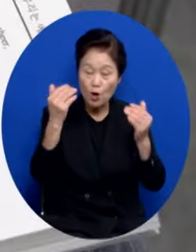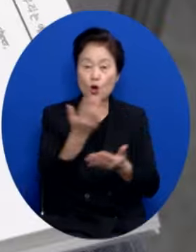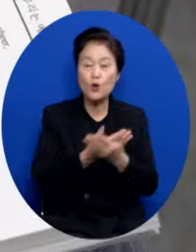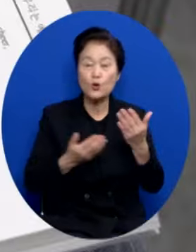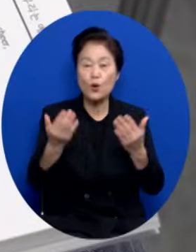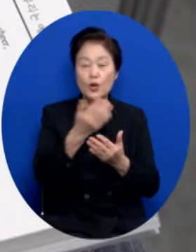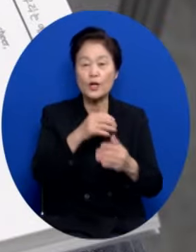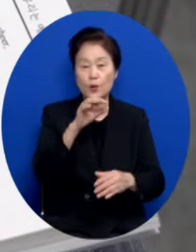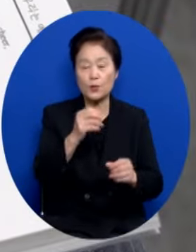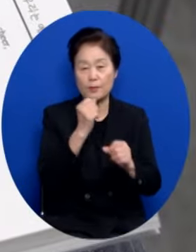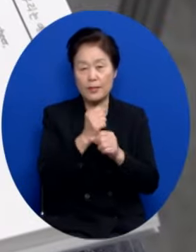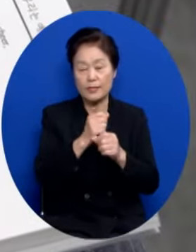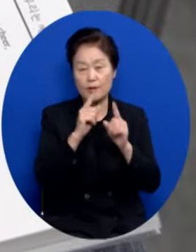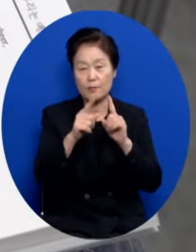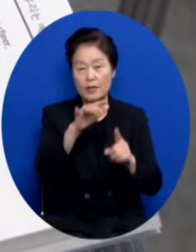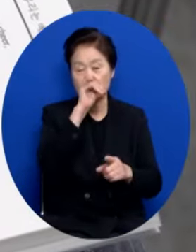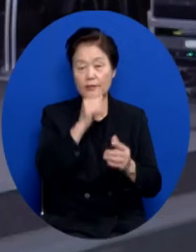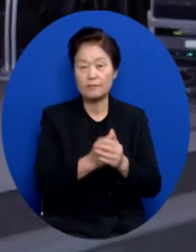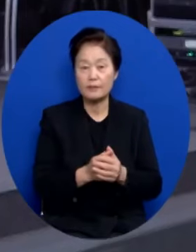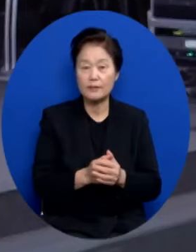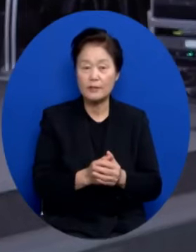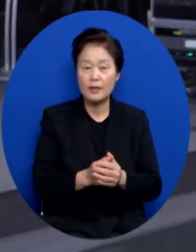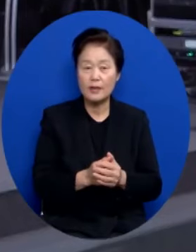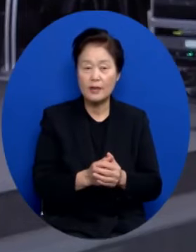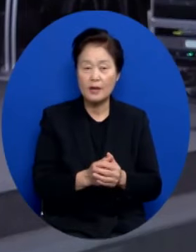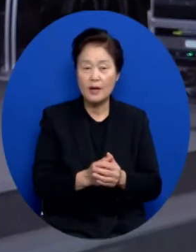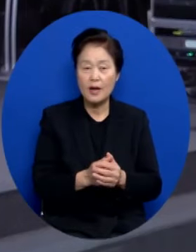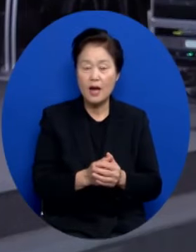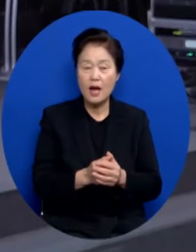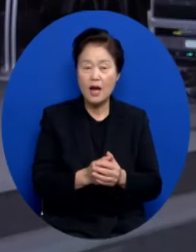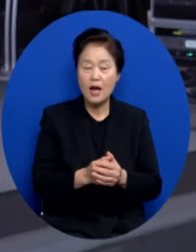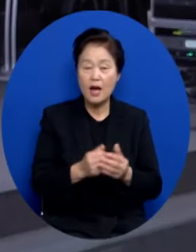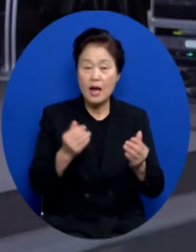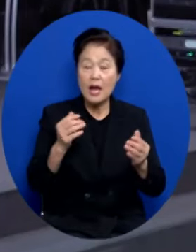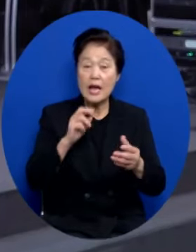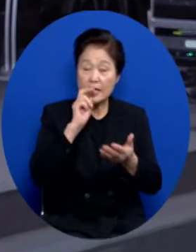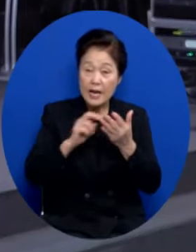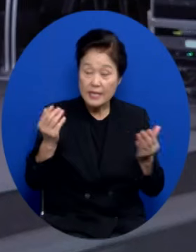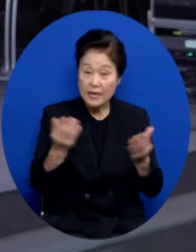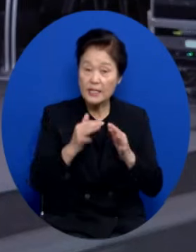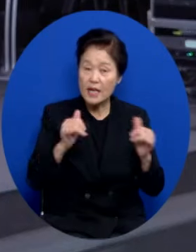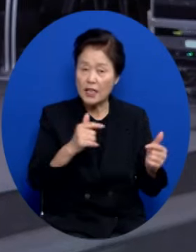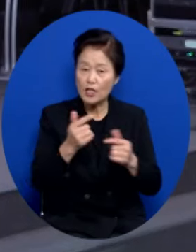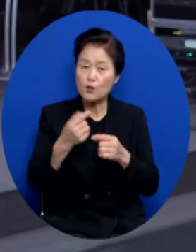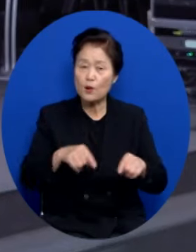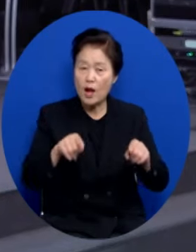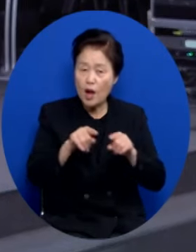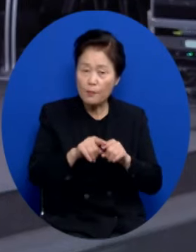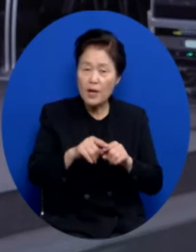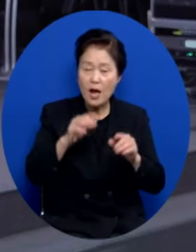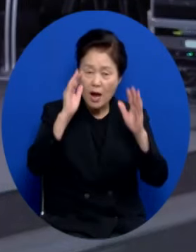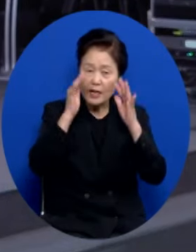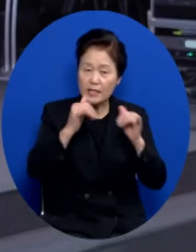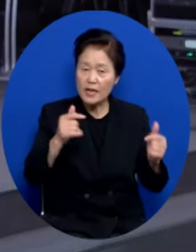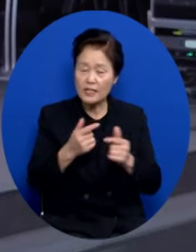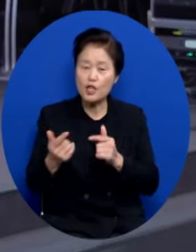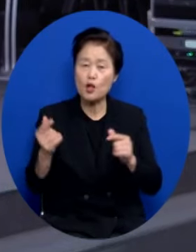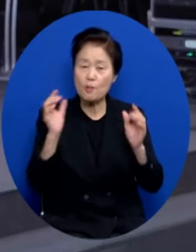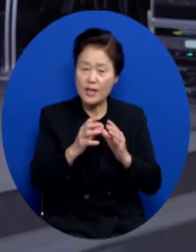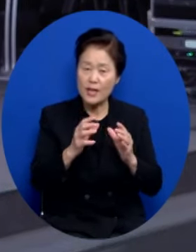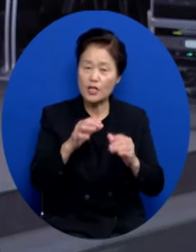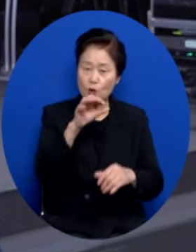플랫폼을 만들겠다고 밝혔습니다. 이 필드 사역자들과 학자들이 만나는 장이 될 거예요. 이걸 통해서 예배가 더 깊어지고